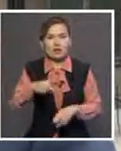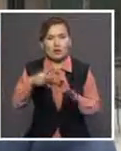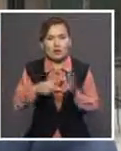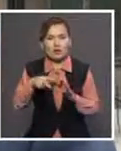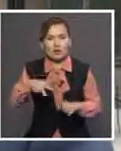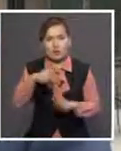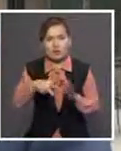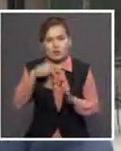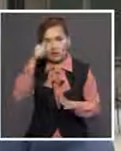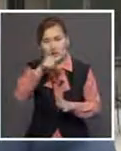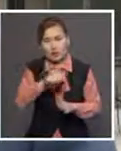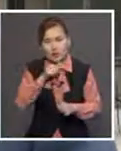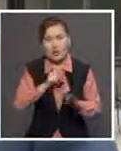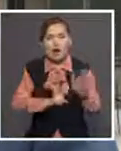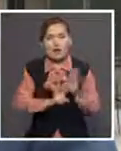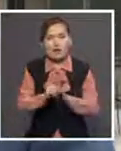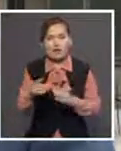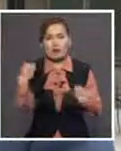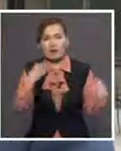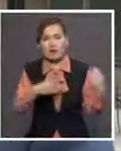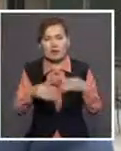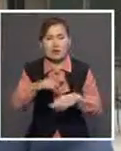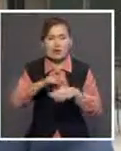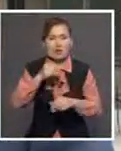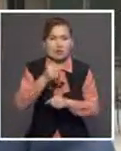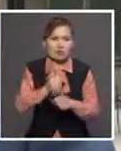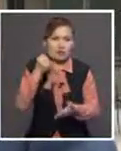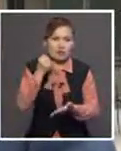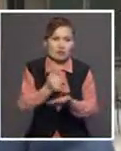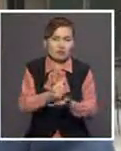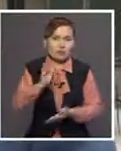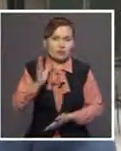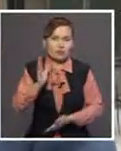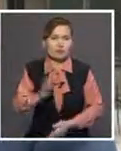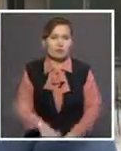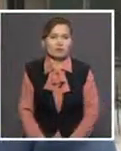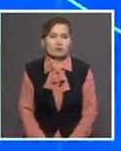17-18 жылдардан бастап осындай бақылау жүргізіледі деп күтілуде.